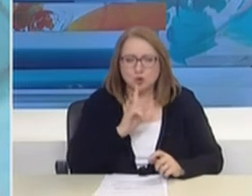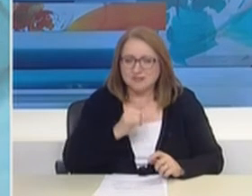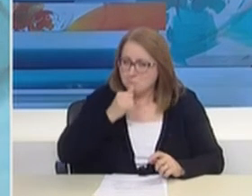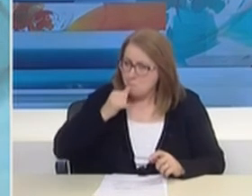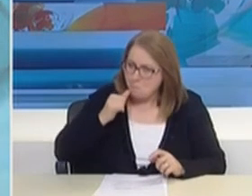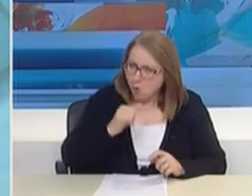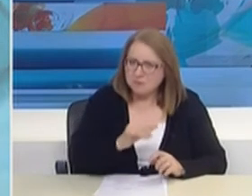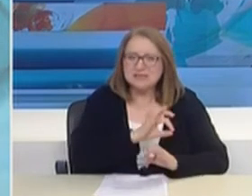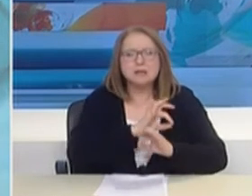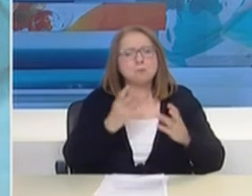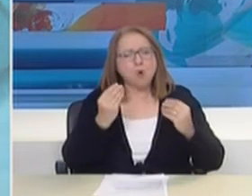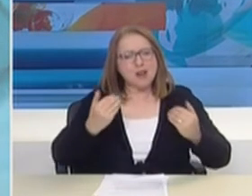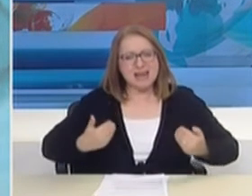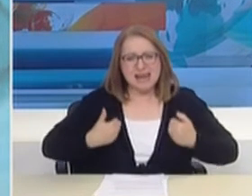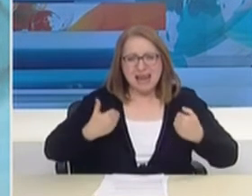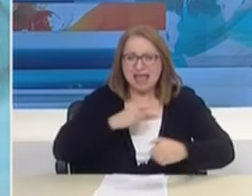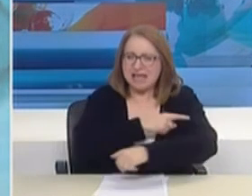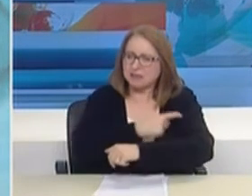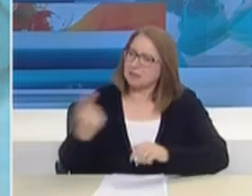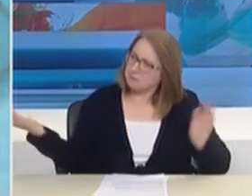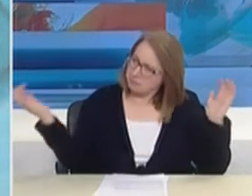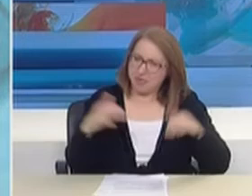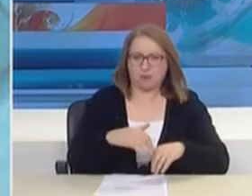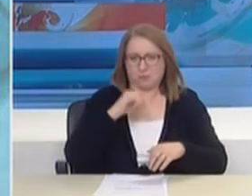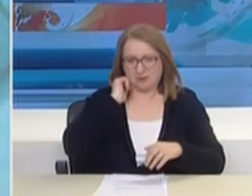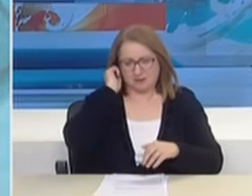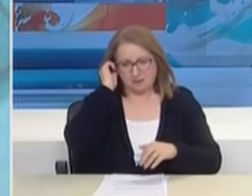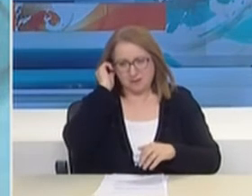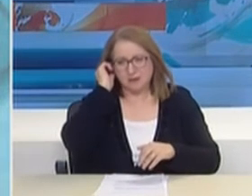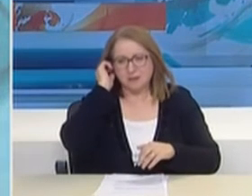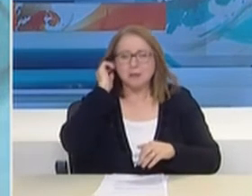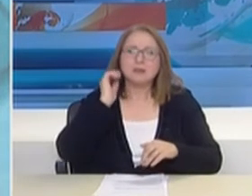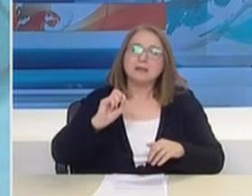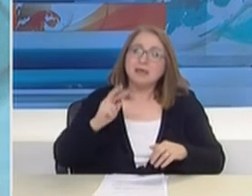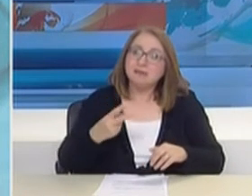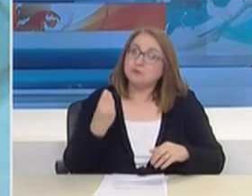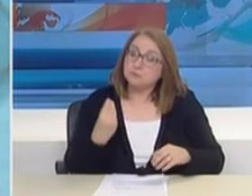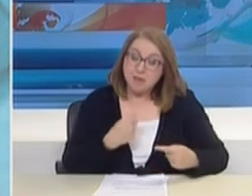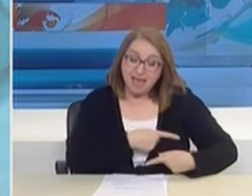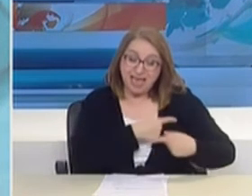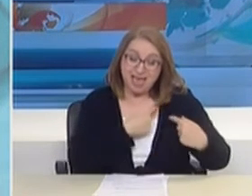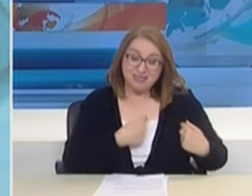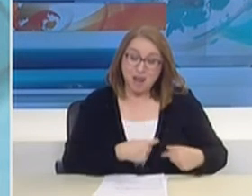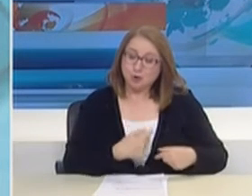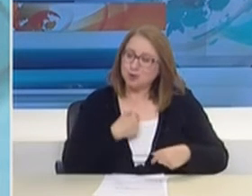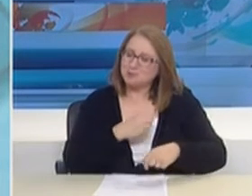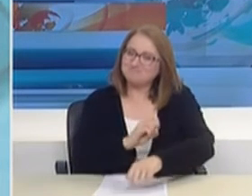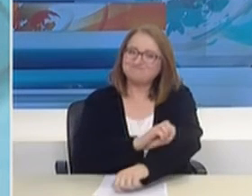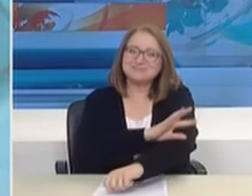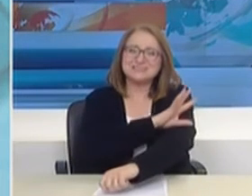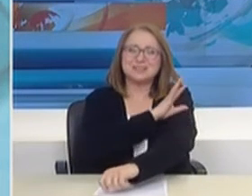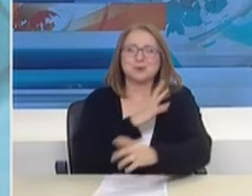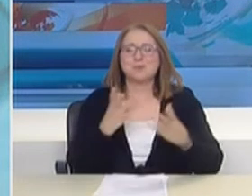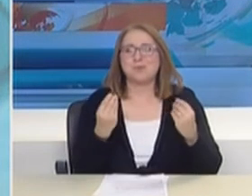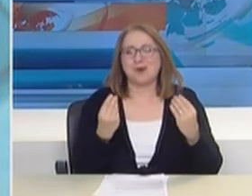ήθελα να πω κάτι για τον εθελοντισμό, που αρχίζει ευρέως κυκλοφορεί και με συγκινεί ιδιαίτερα γιατί σημαίνει ότι